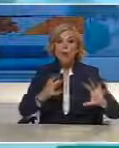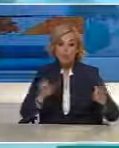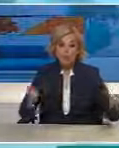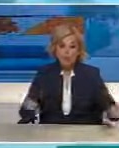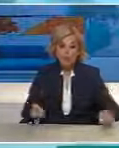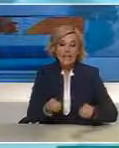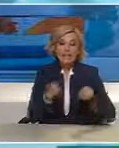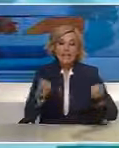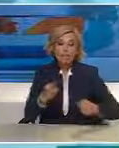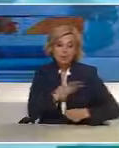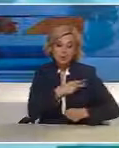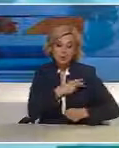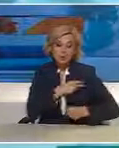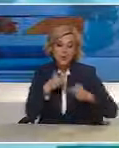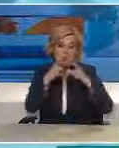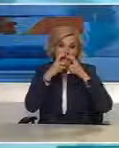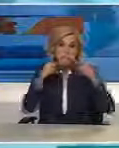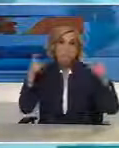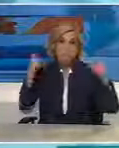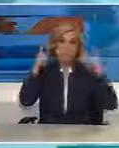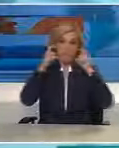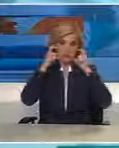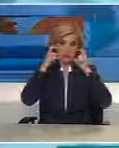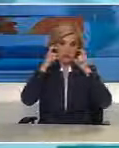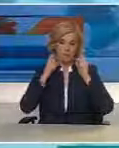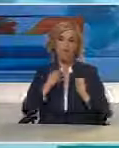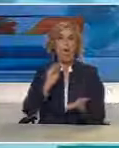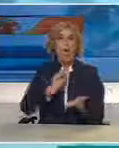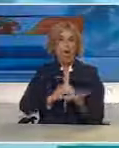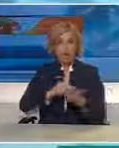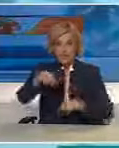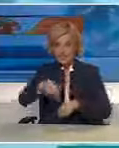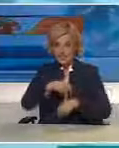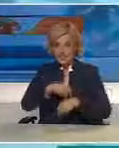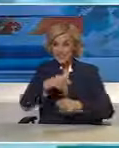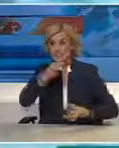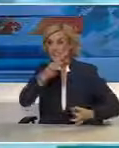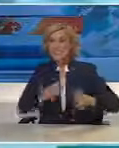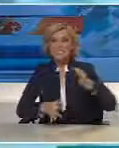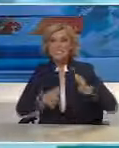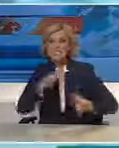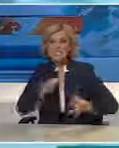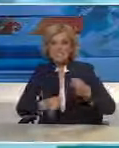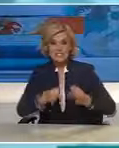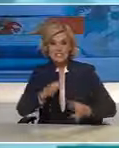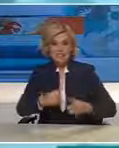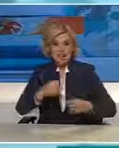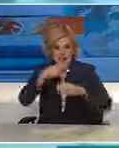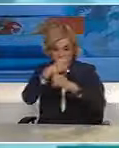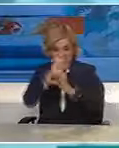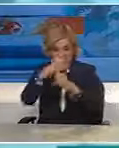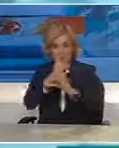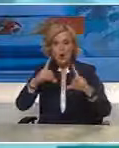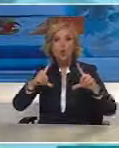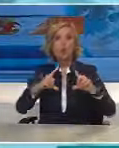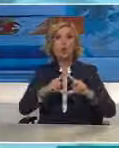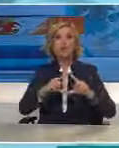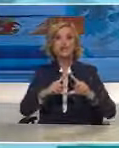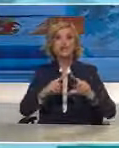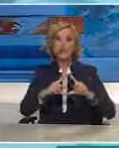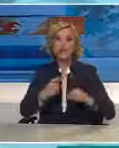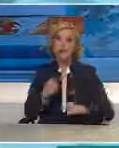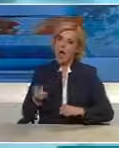μέρες. Επίσης, στην Επιτροπή συζητείται αυτή τη στιγμή στρατική χρήση εργαστηριακών δοκιμασιών και η επέκταση των κριτηρίων ελέγχου, για τα οποία θα σας